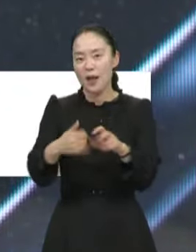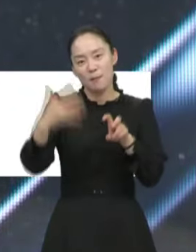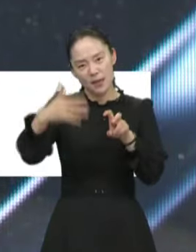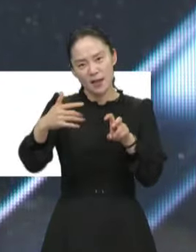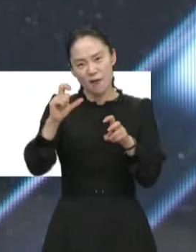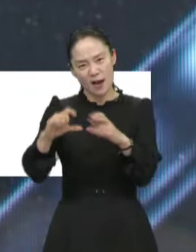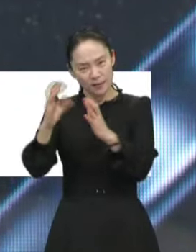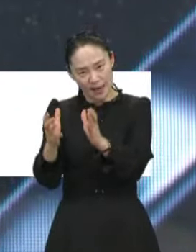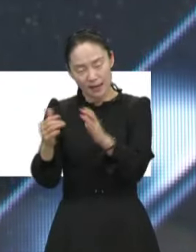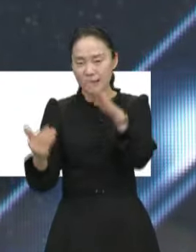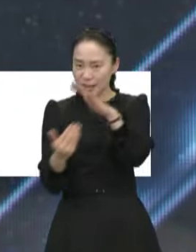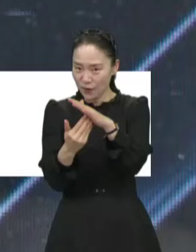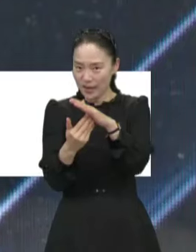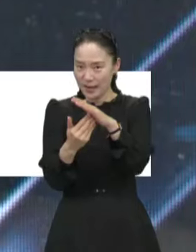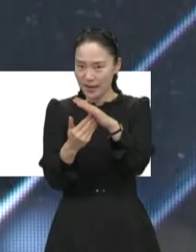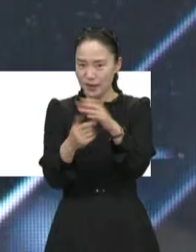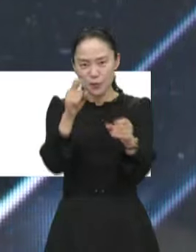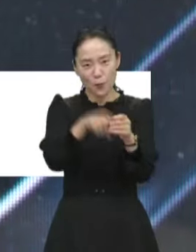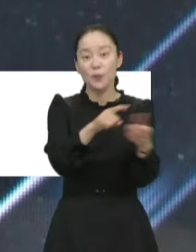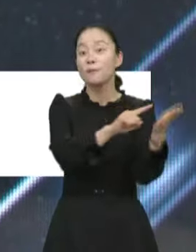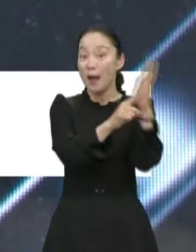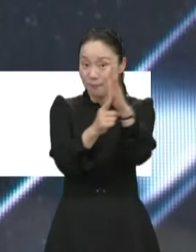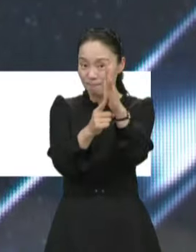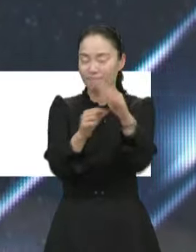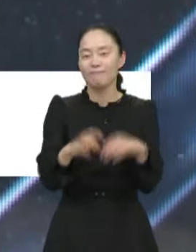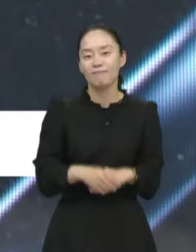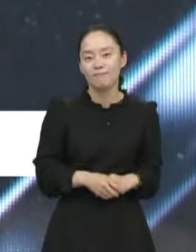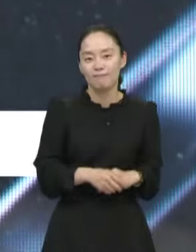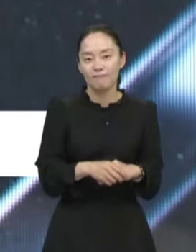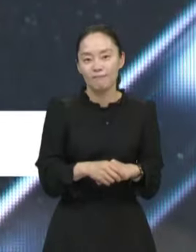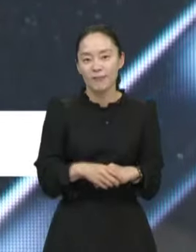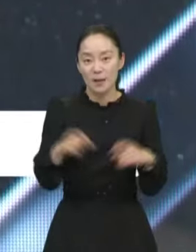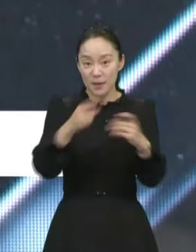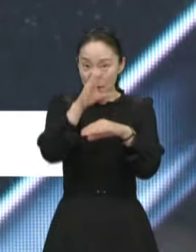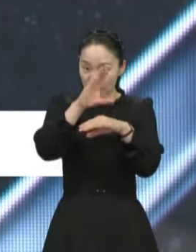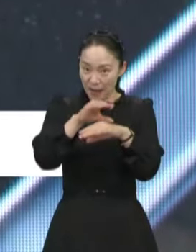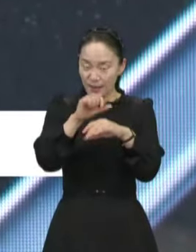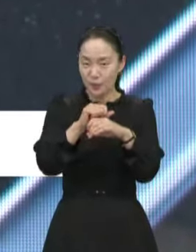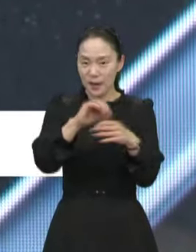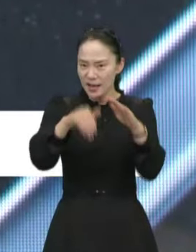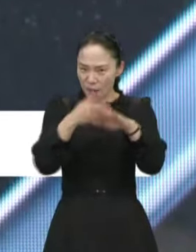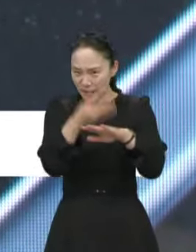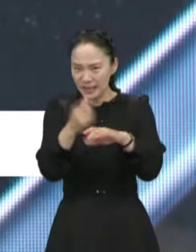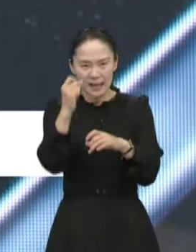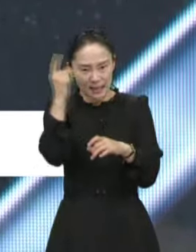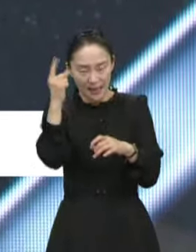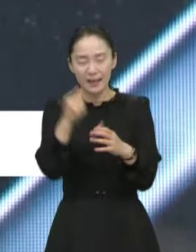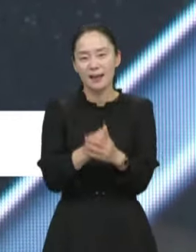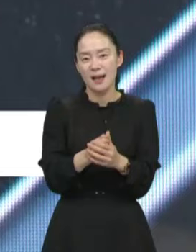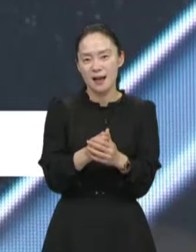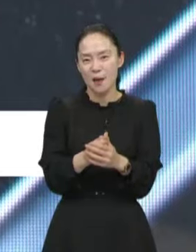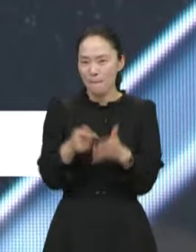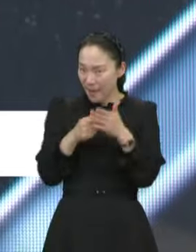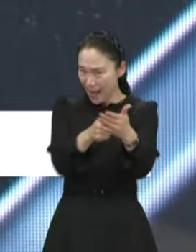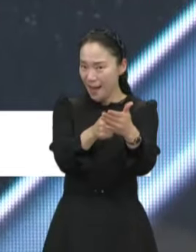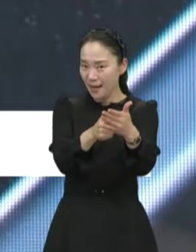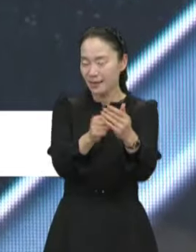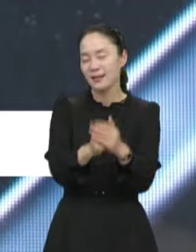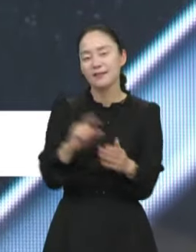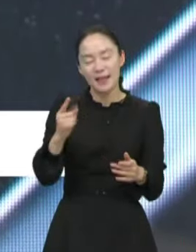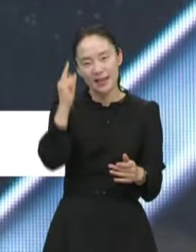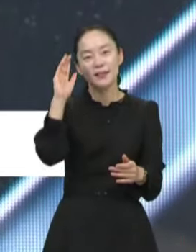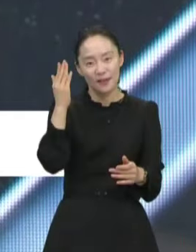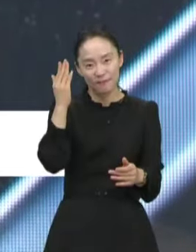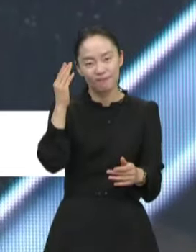강국을 실현한다는 국정 목표를 천명한만큼 민형 방송의 혁신과 창의가 가속화되는